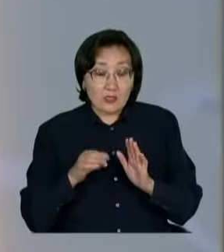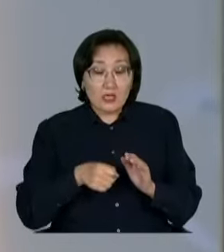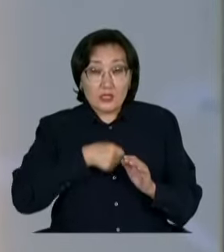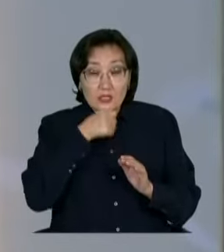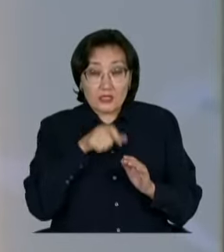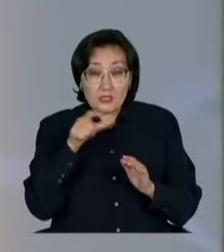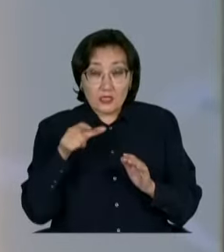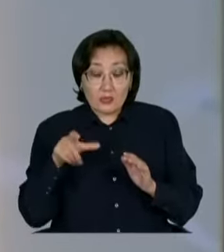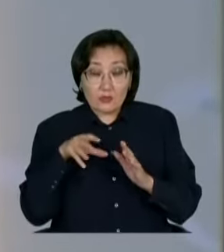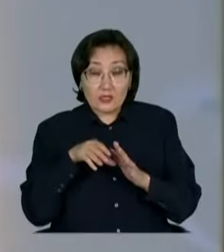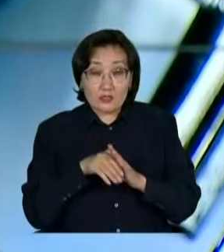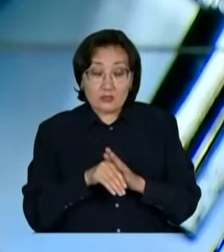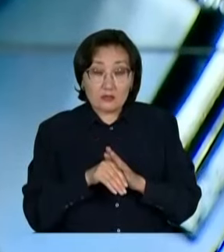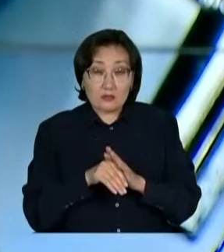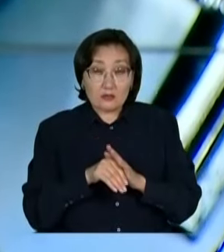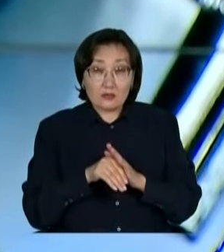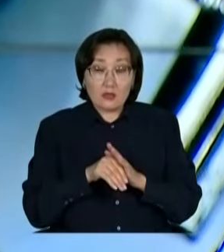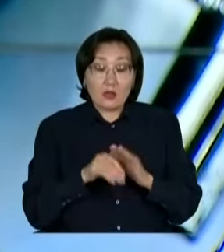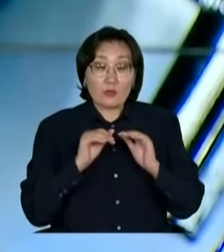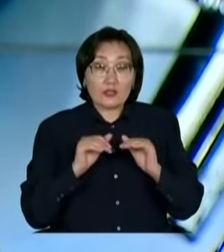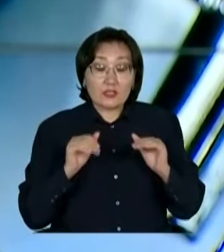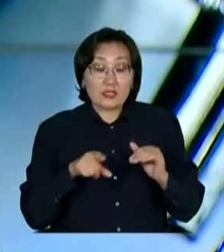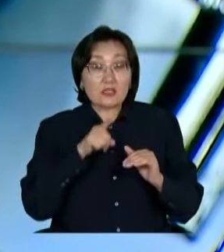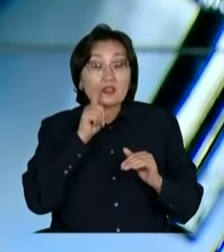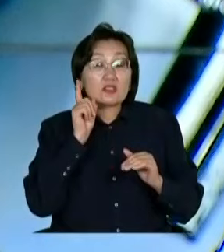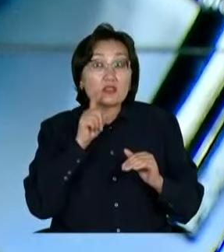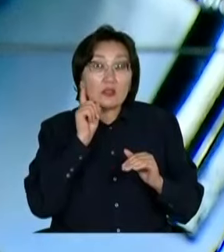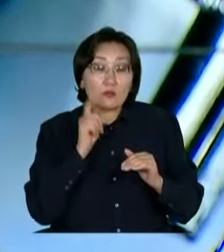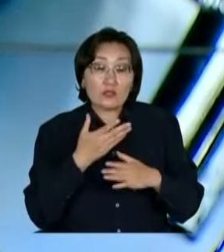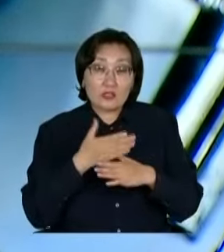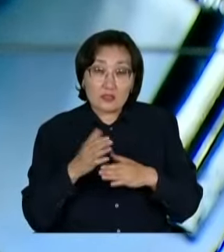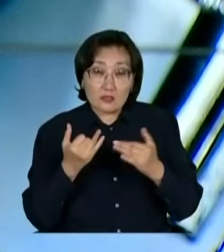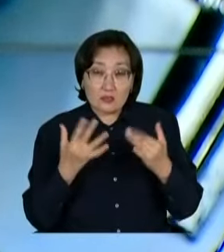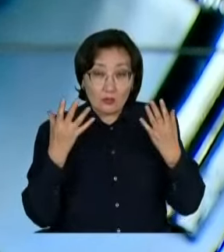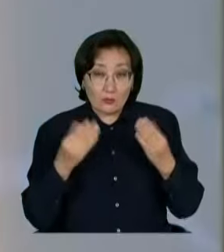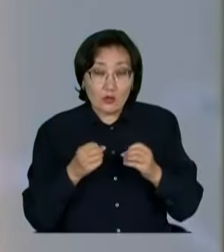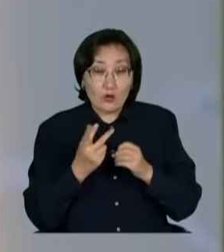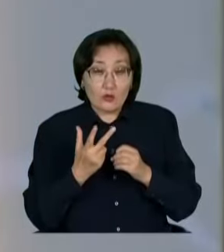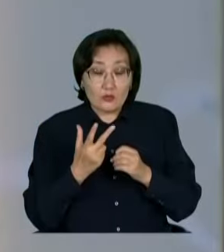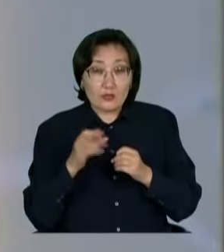ересектер құрайды. Сонда балалар мен жасөспірімдердің үлесі қазіргі күнде 13% құрап